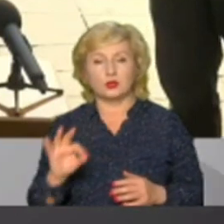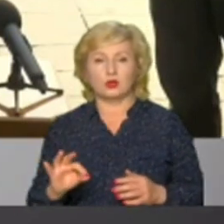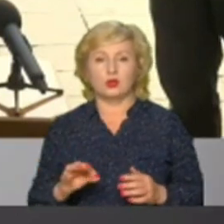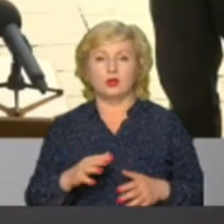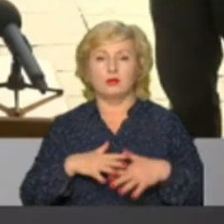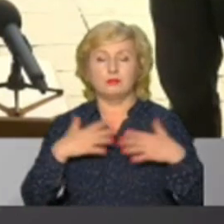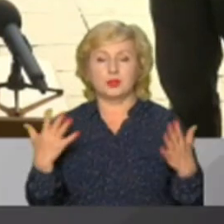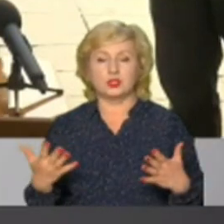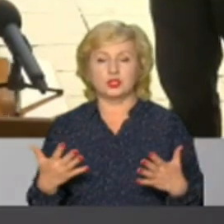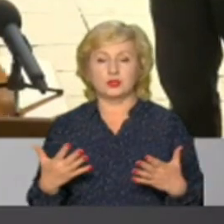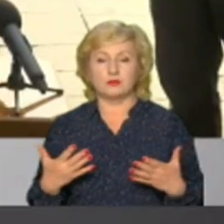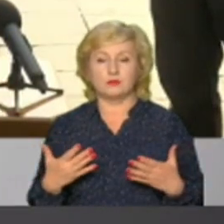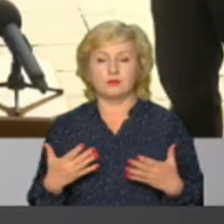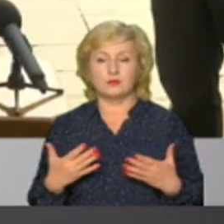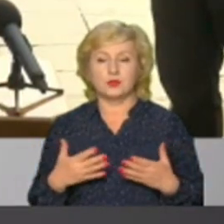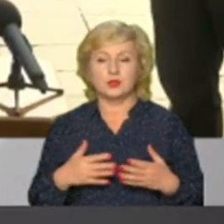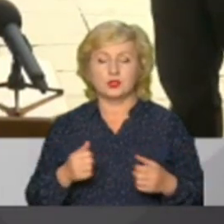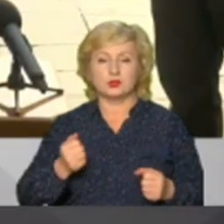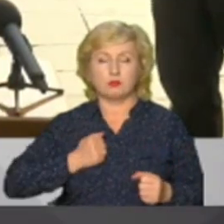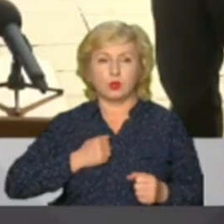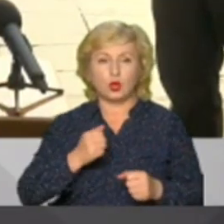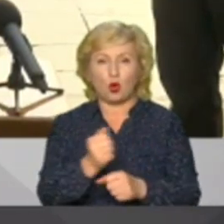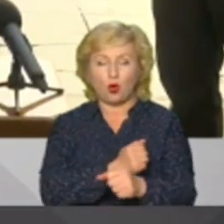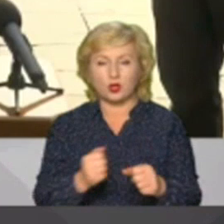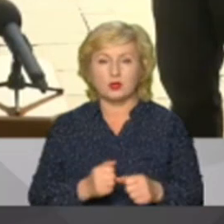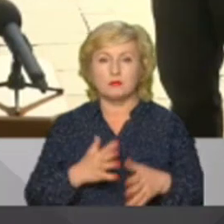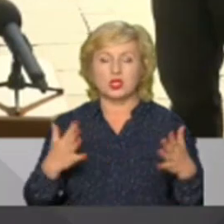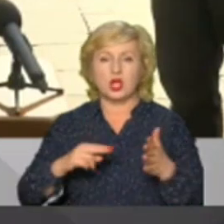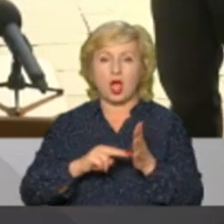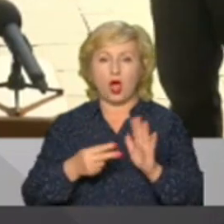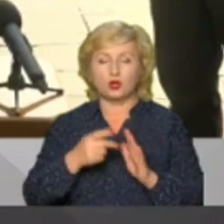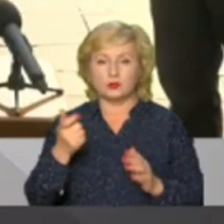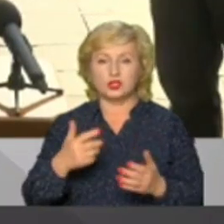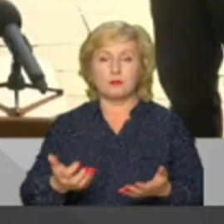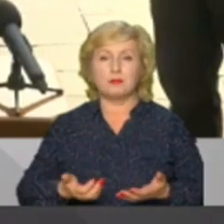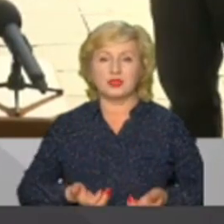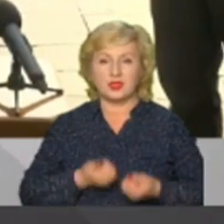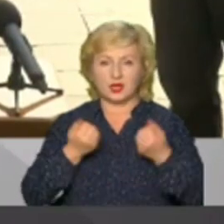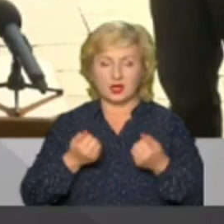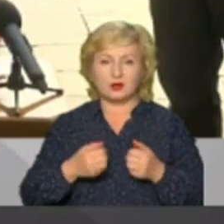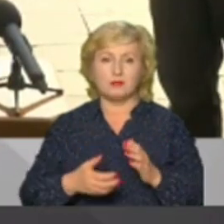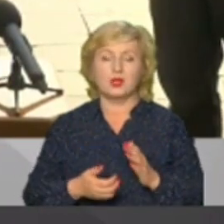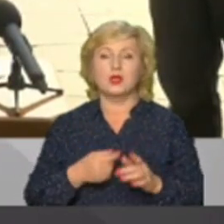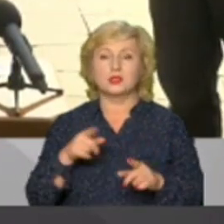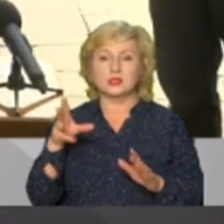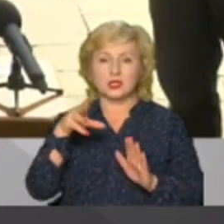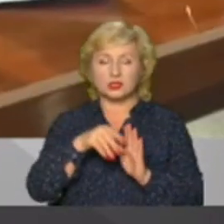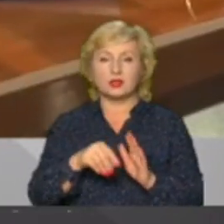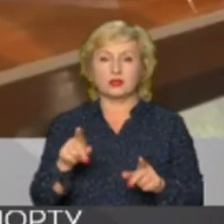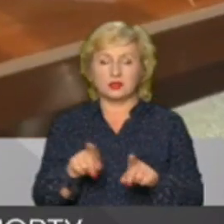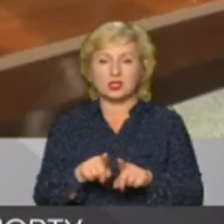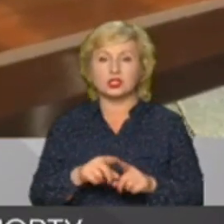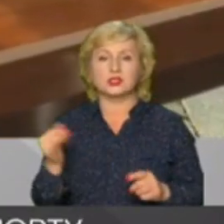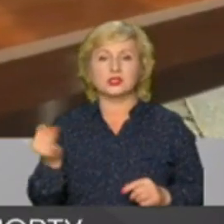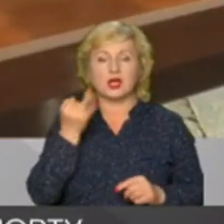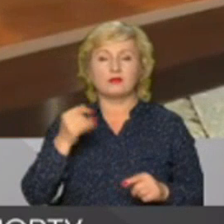більше зброї, більше економічної підтримки. І зараз теж цікаво, що